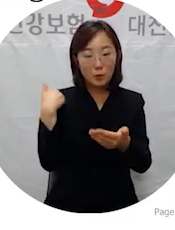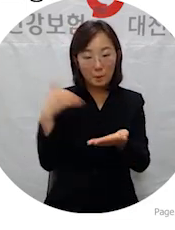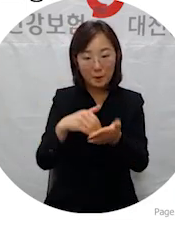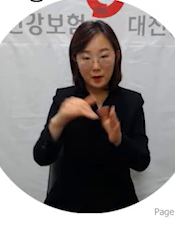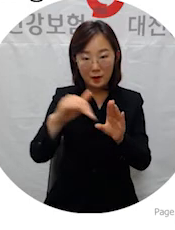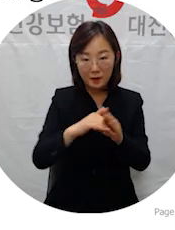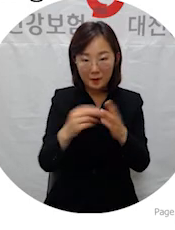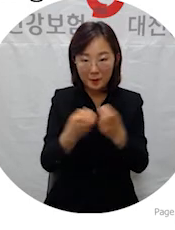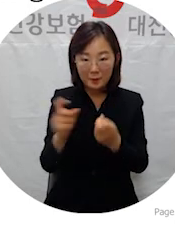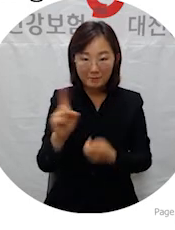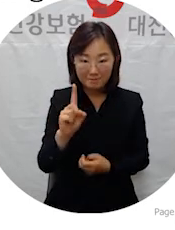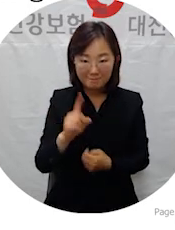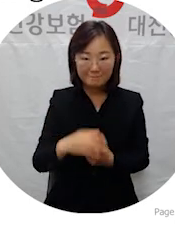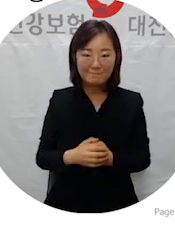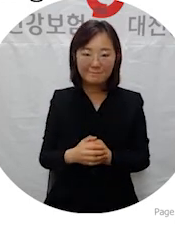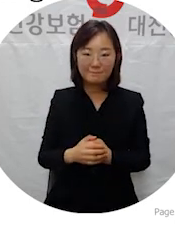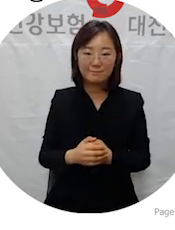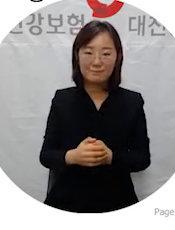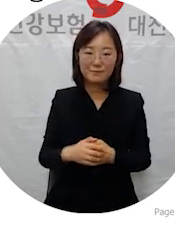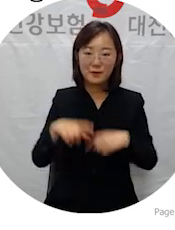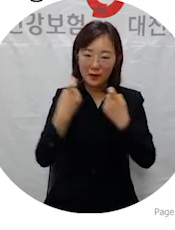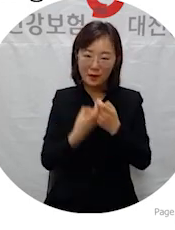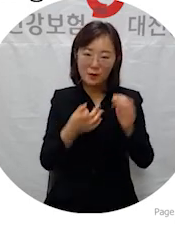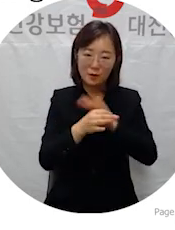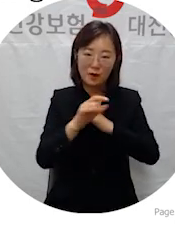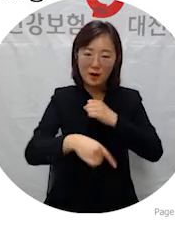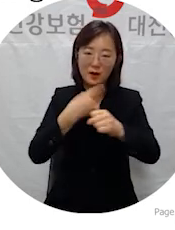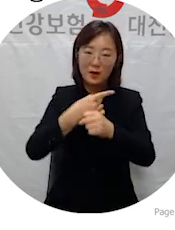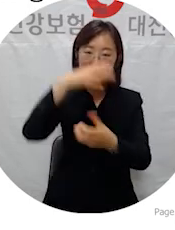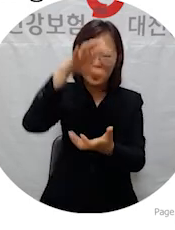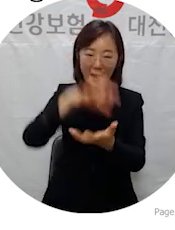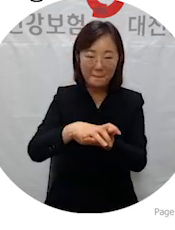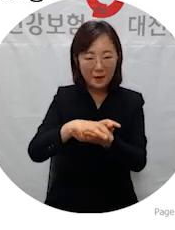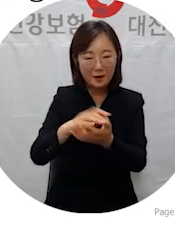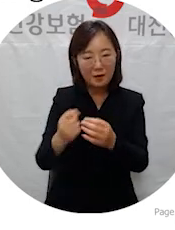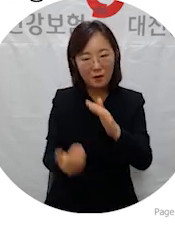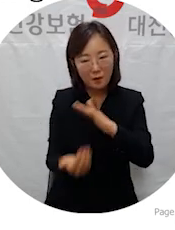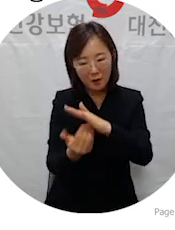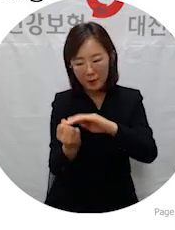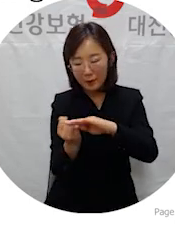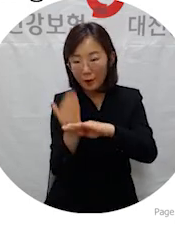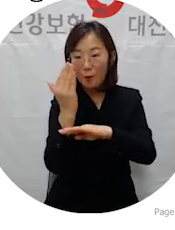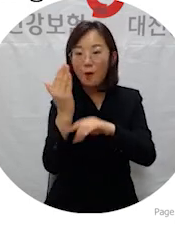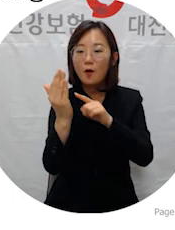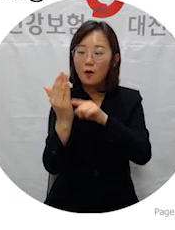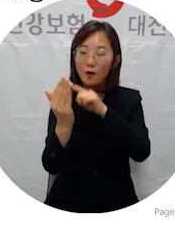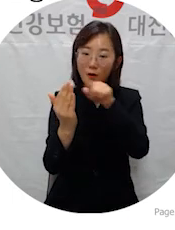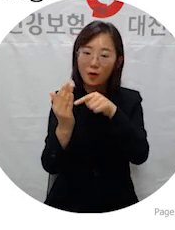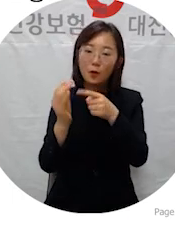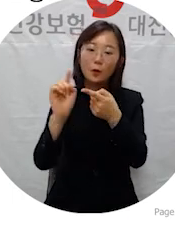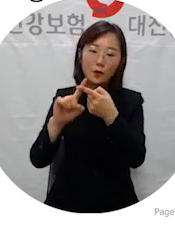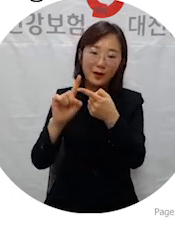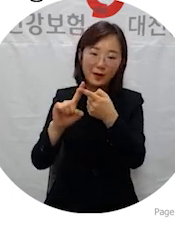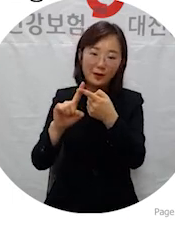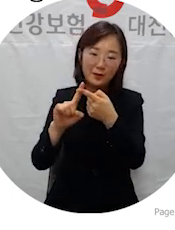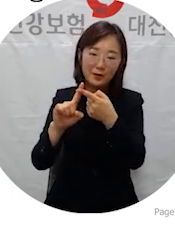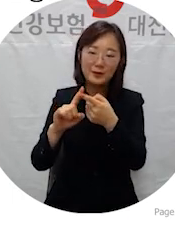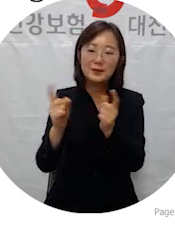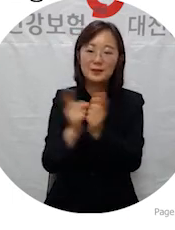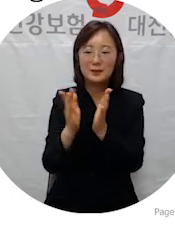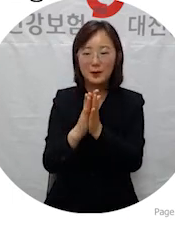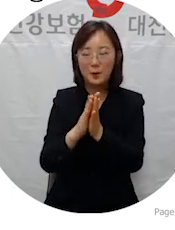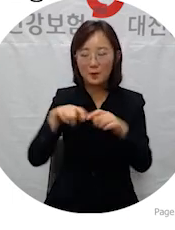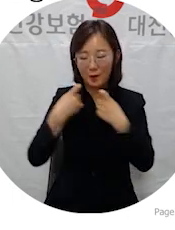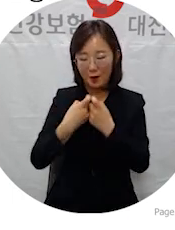사후 환급은 본인 부담액 연간 총액이 개인별 상한액을 넘고 사전급여를 받지 않은 경우